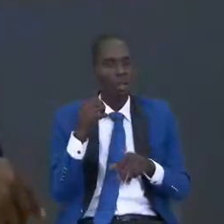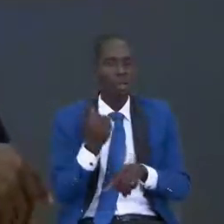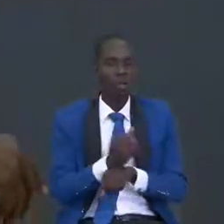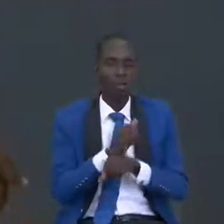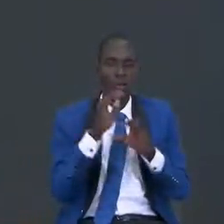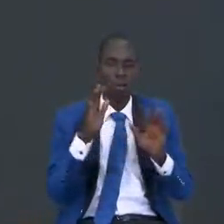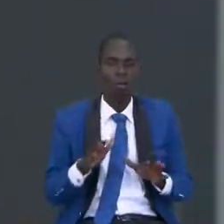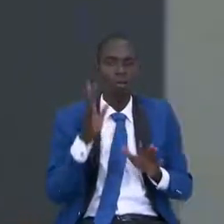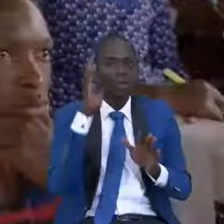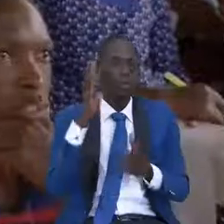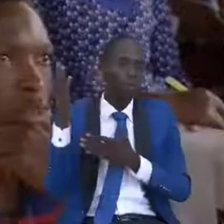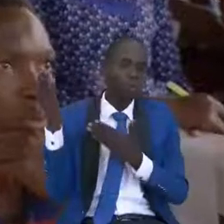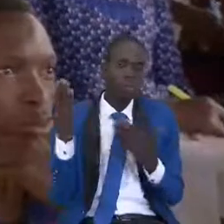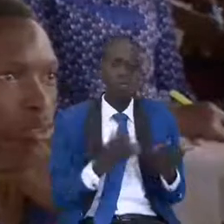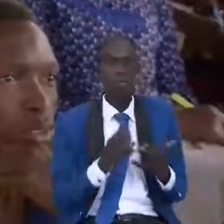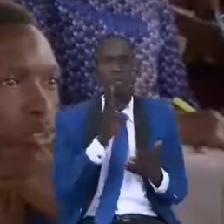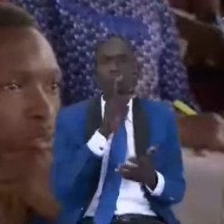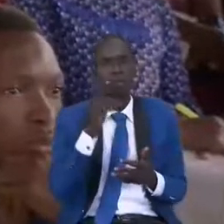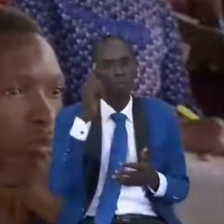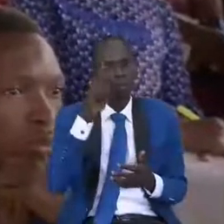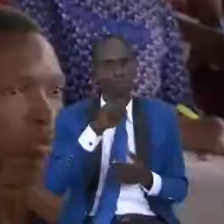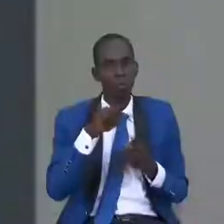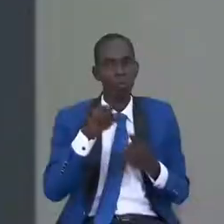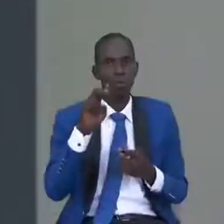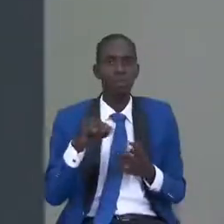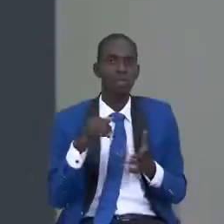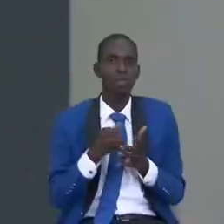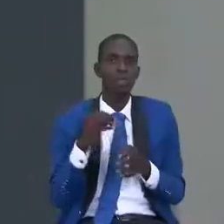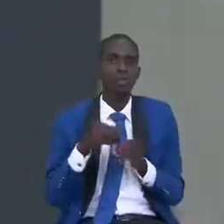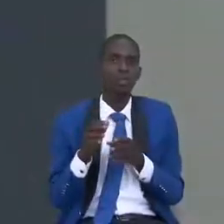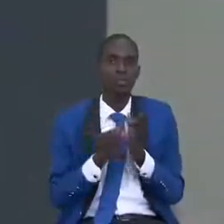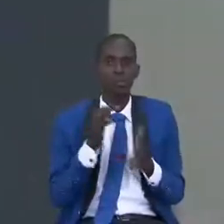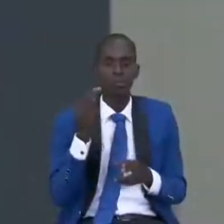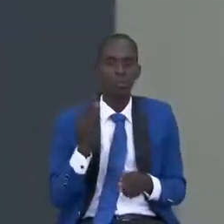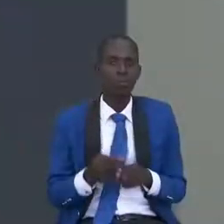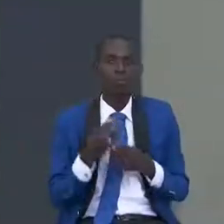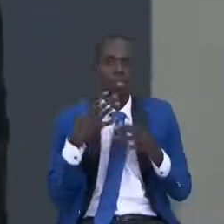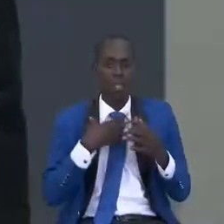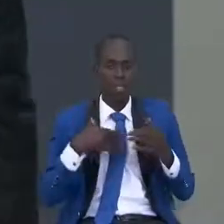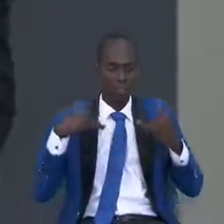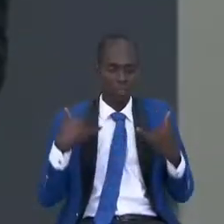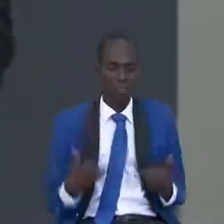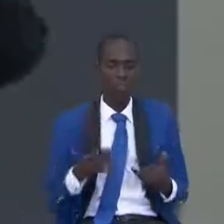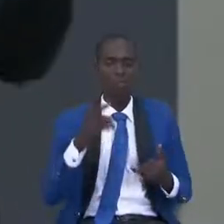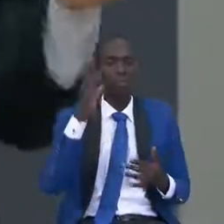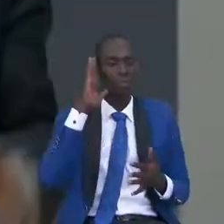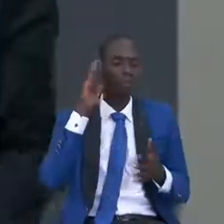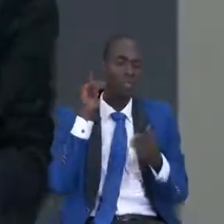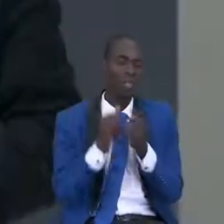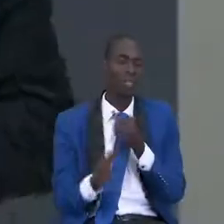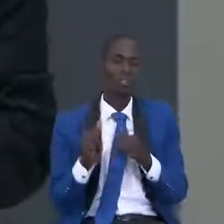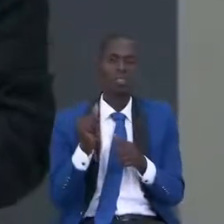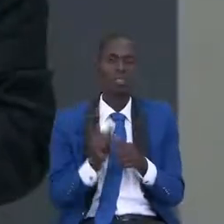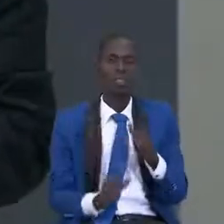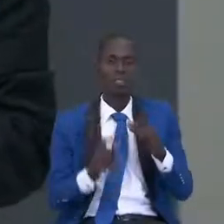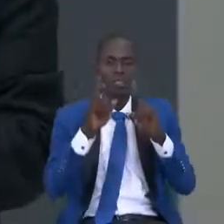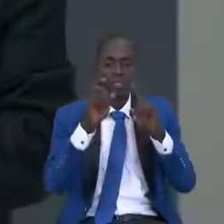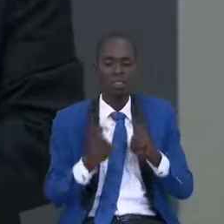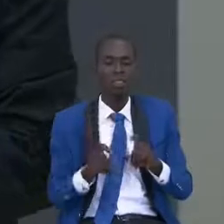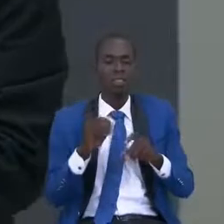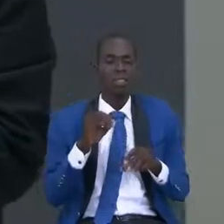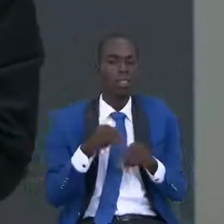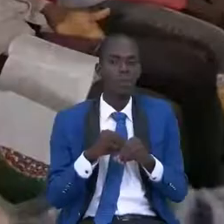desséché te donnera l'eau quand tu en auras besoin. Maintenant, tu vas réussir tous les tests, toutes les épreuves de ta